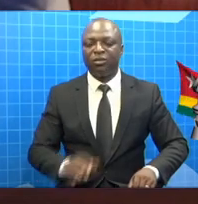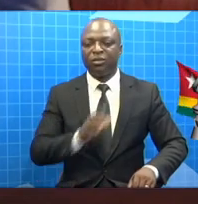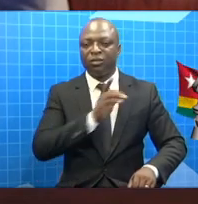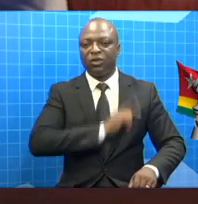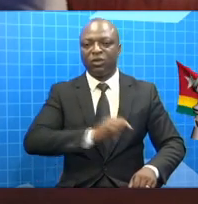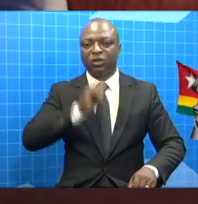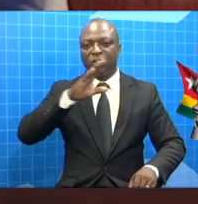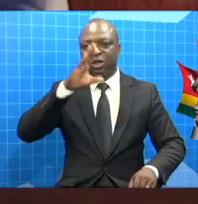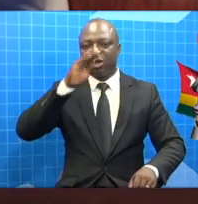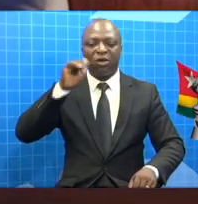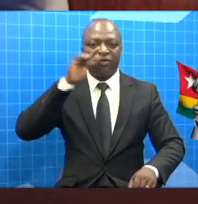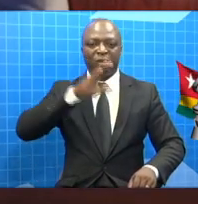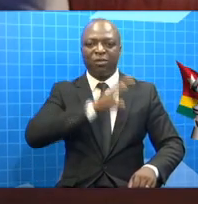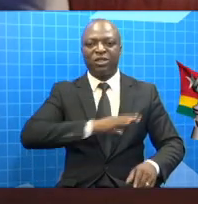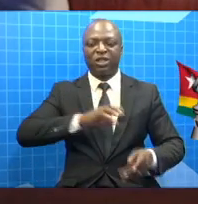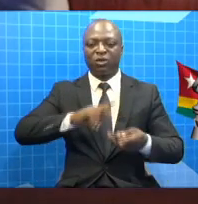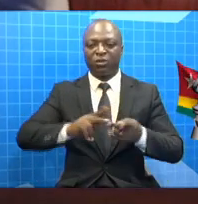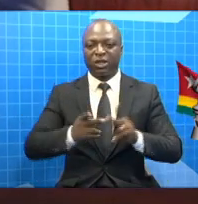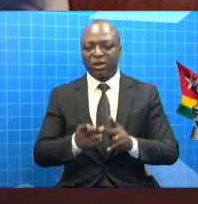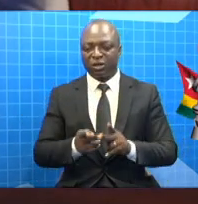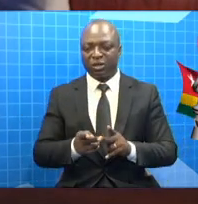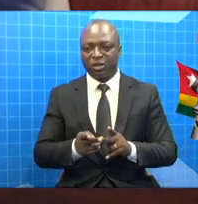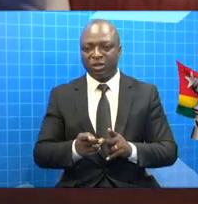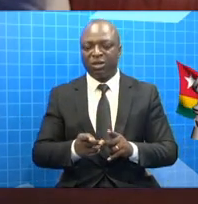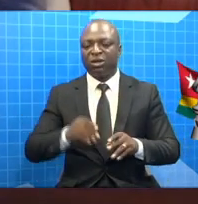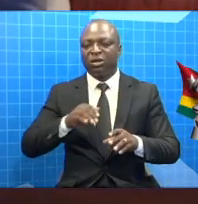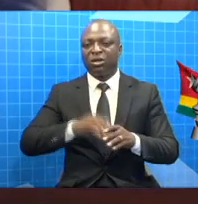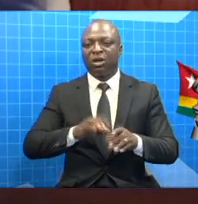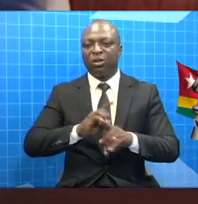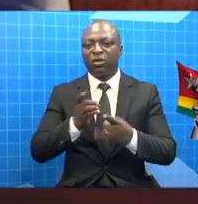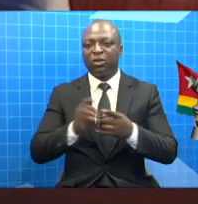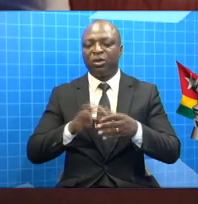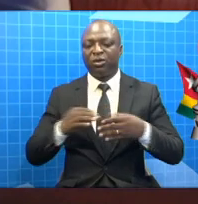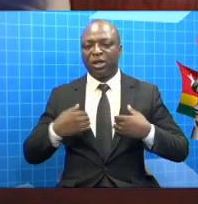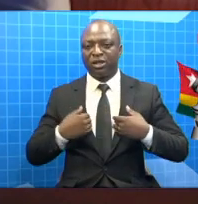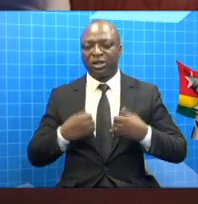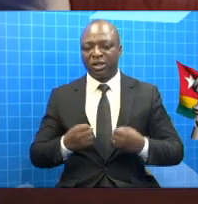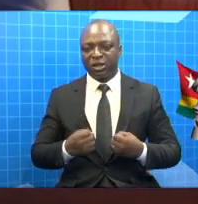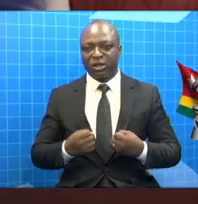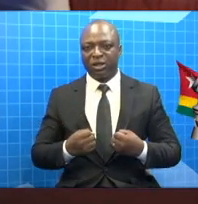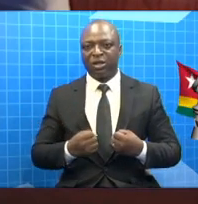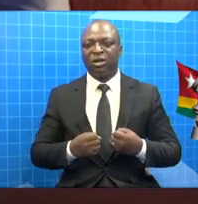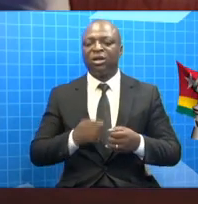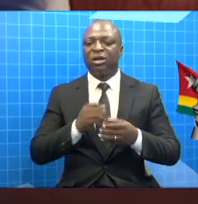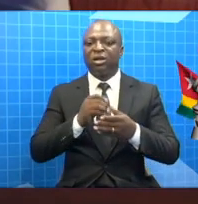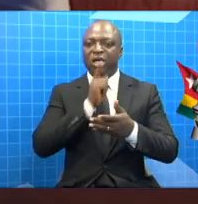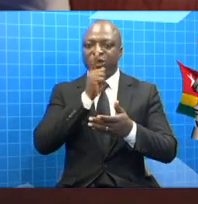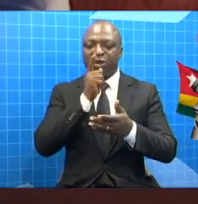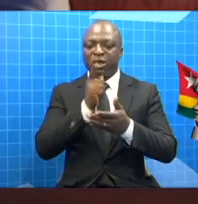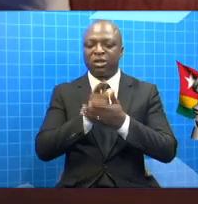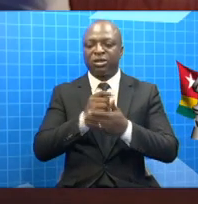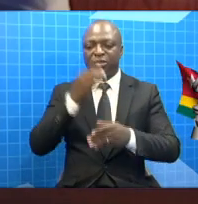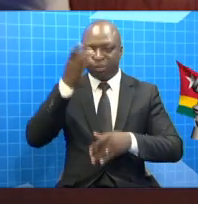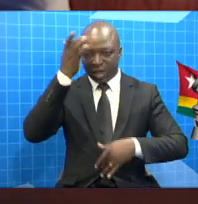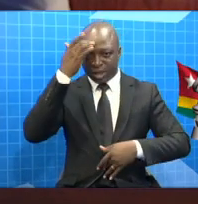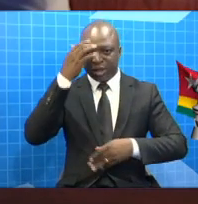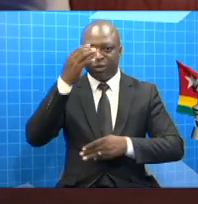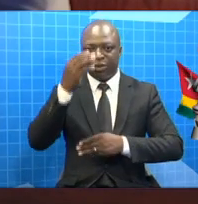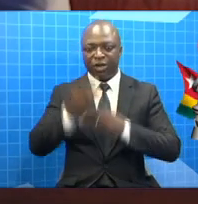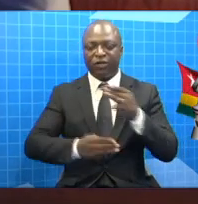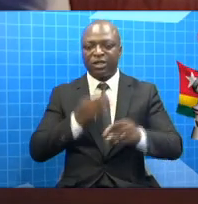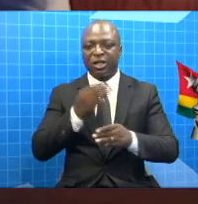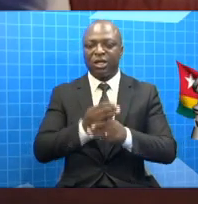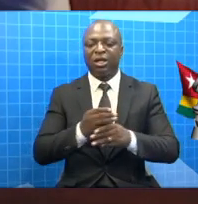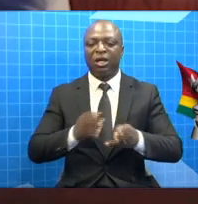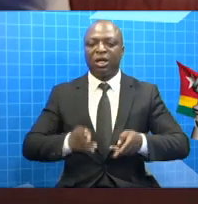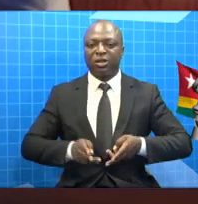Togolaises, Togolais, mes chers compatriotes, dans le domaine de la santé, l'assurance maladie universelle et